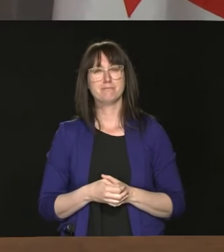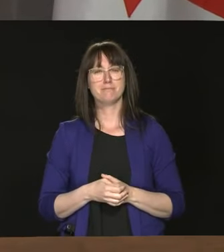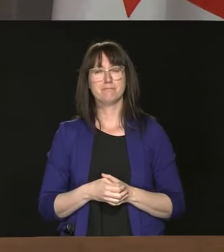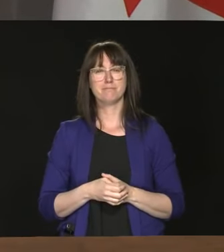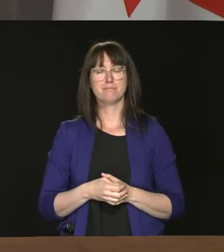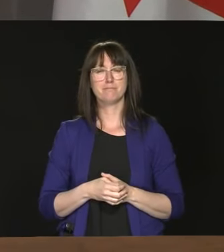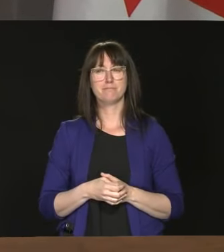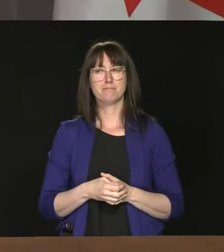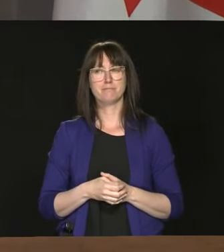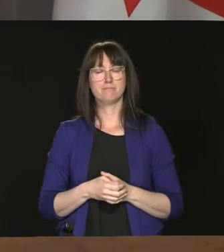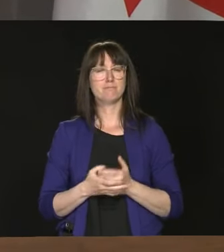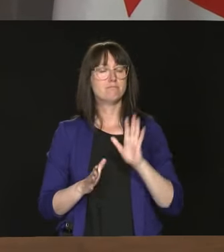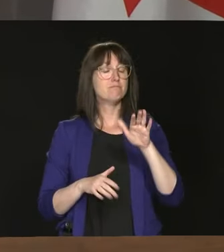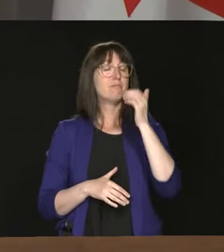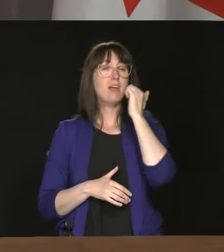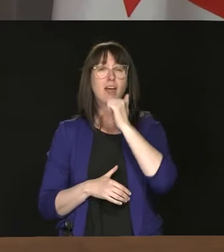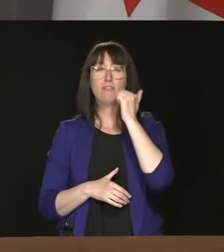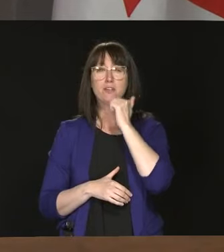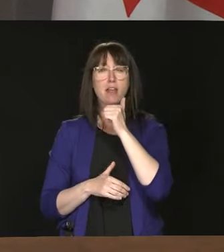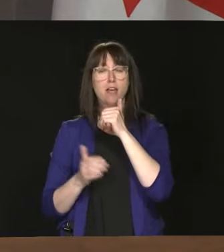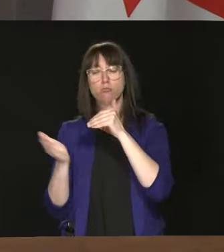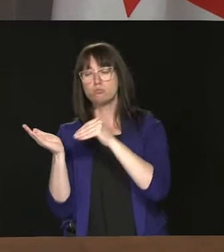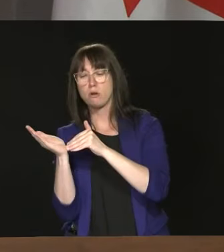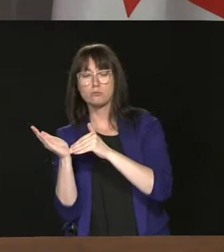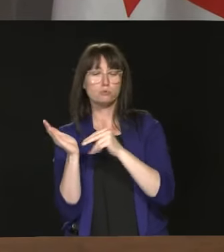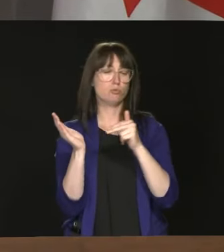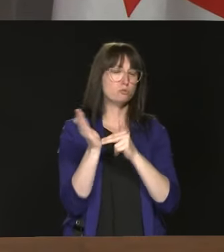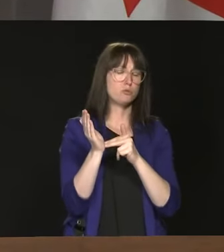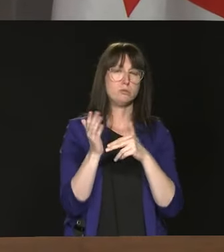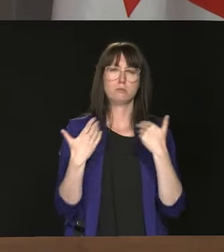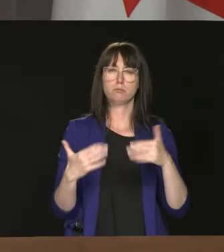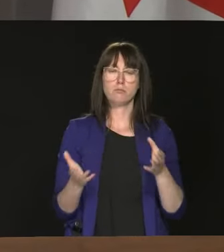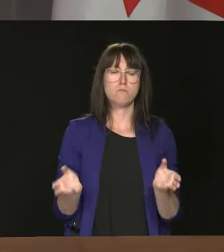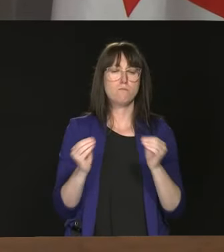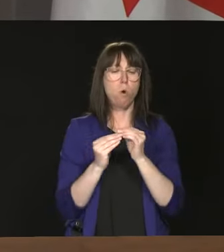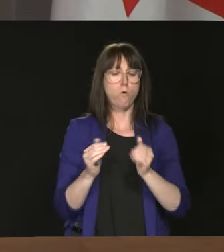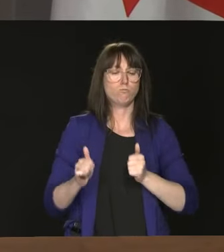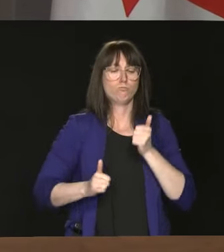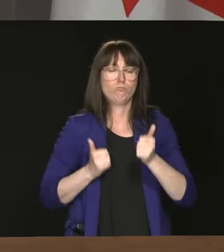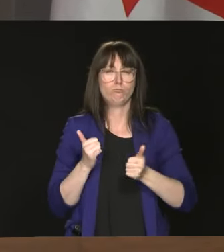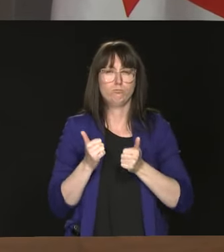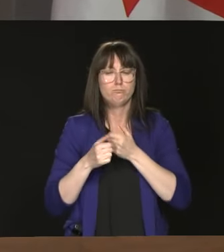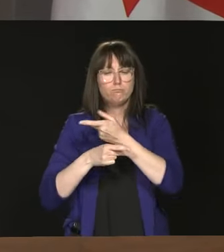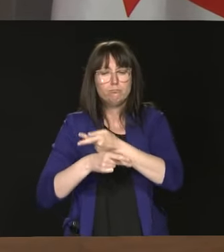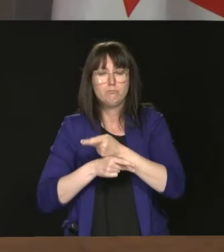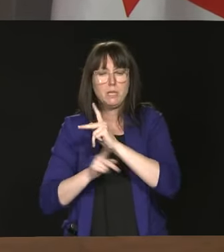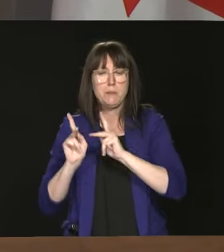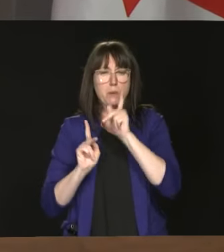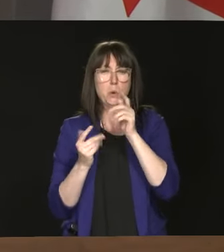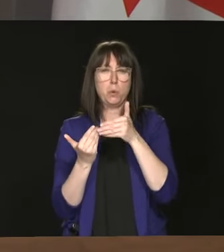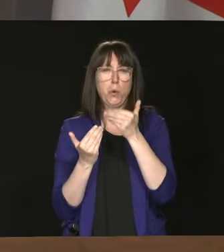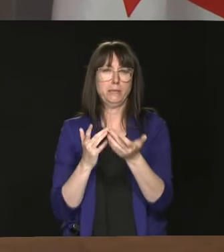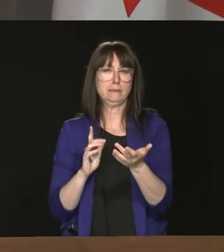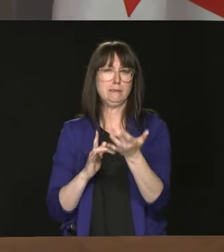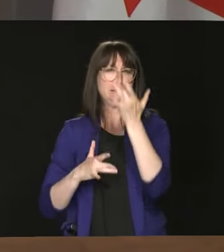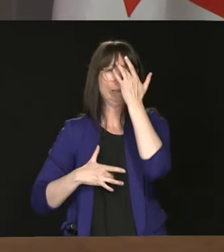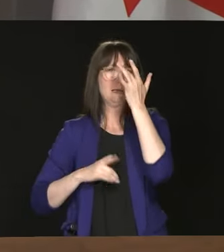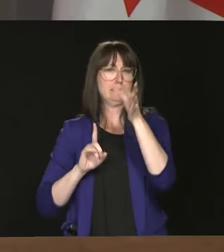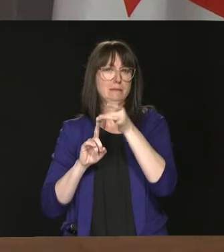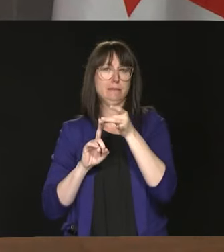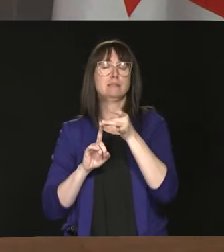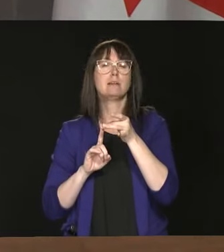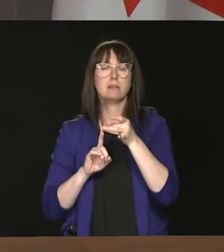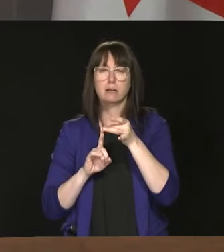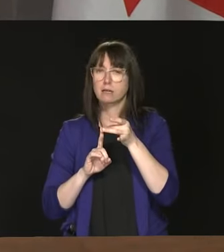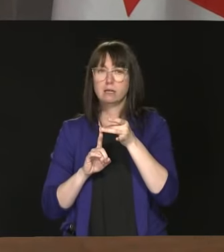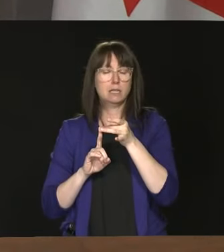plus healthcare workers vulnérables across d'entre Canada are nous. going the extra Nous ne mile to pouvons care pas for our most accepter que leur vulnerable. sacrifice We cannot ou let que their les risques qu'ils sacrifice prennent or the personal soient en risks vain. they are